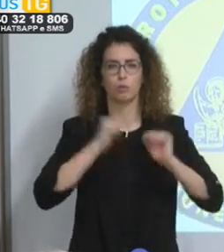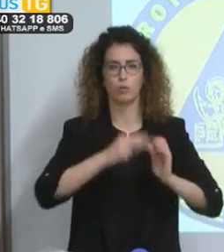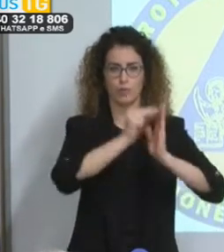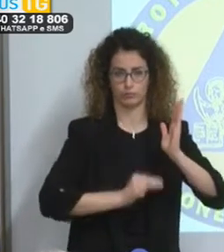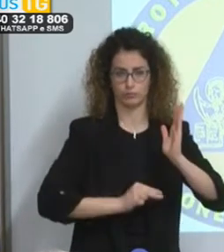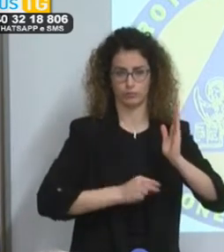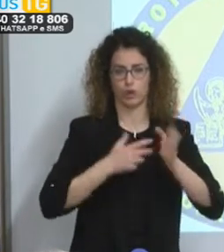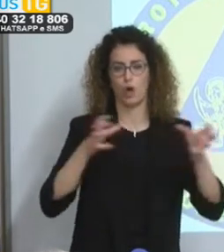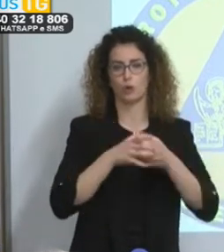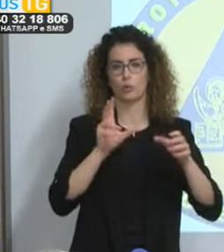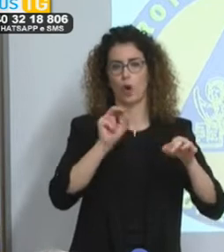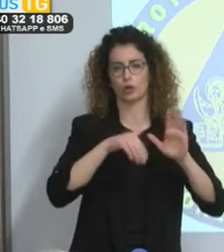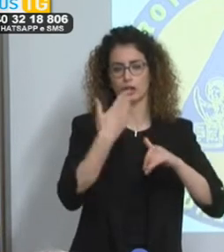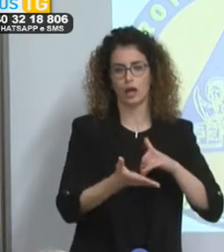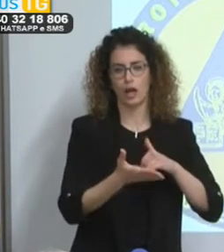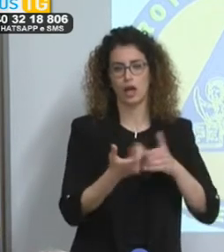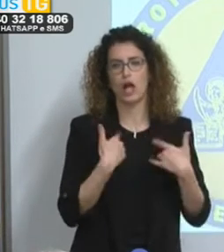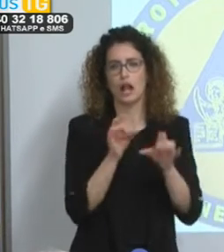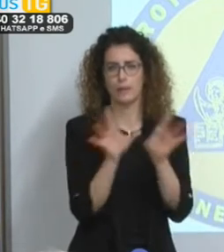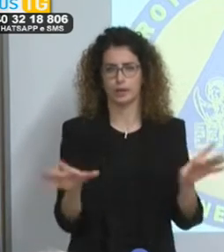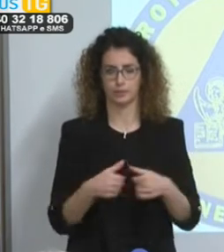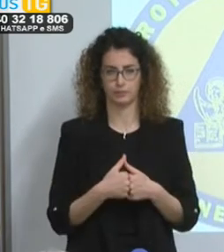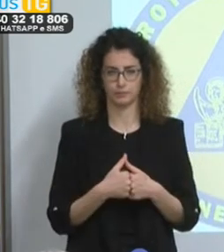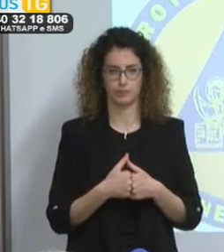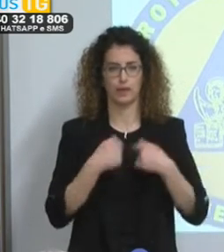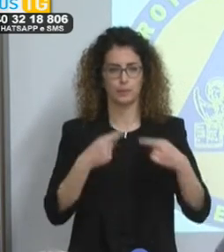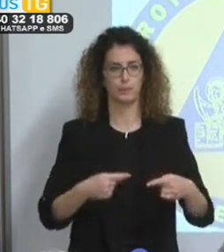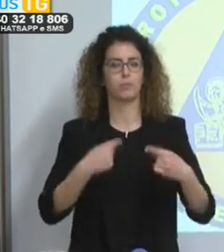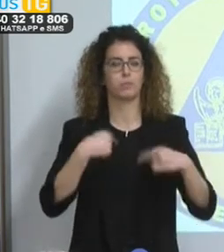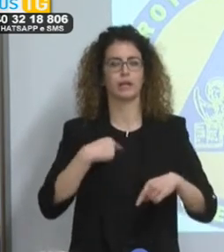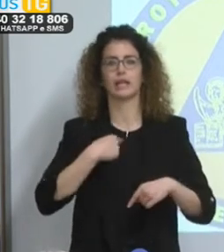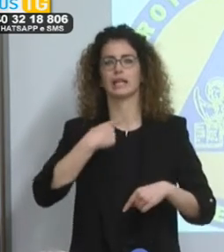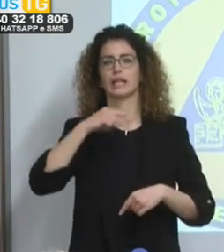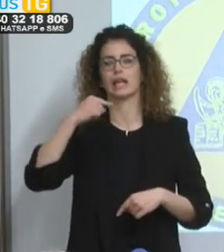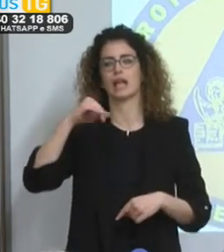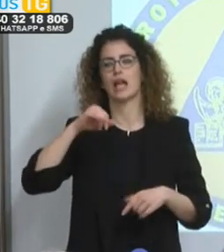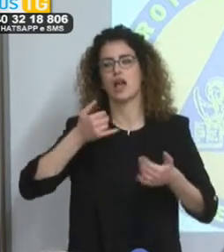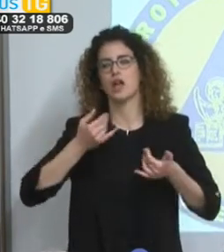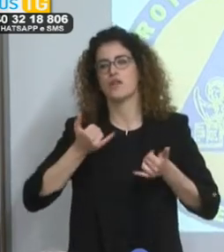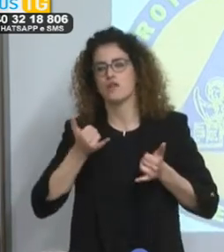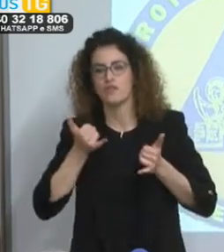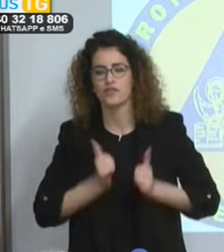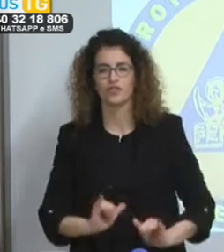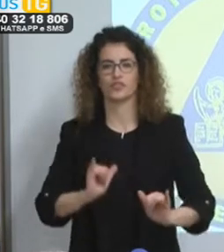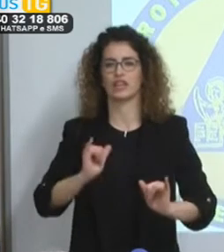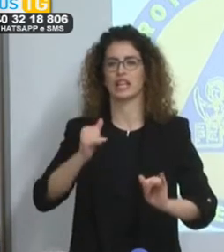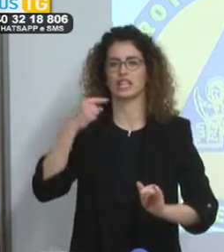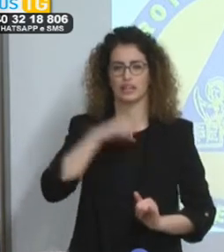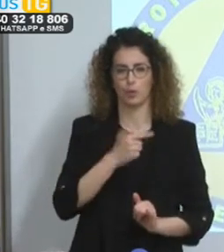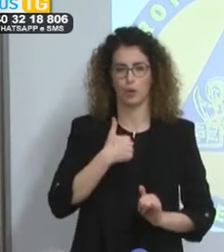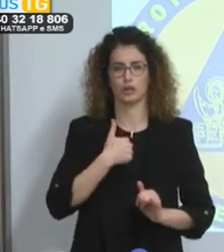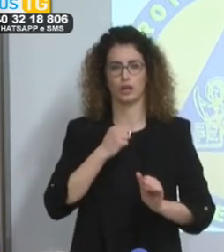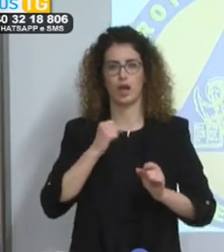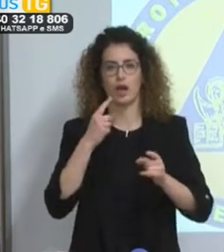80 e restano liberi. Quindi l'appello anche ai nipoti e ai familiari, tentate di interpellare i siti